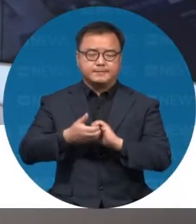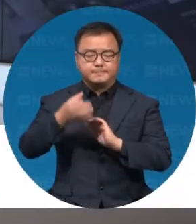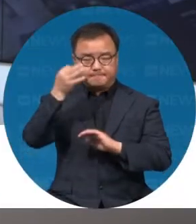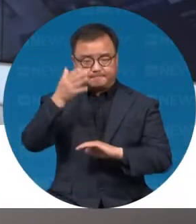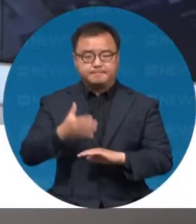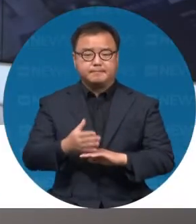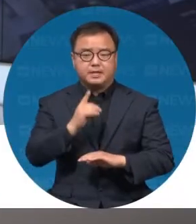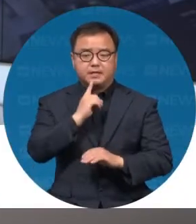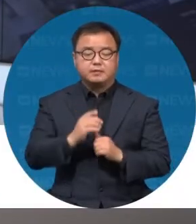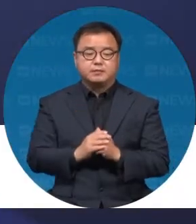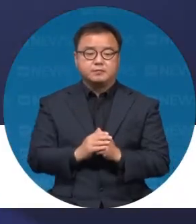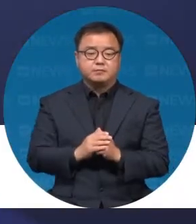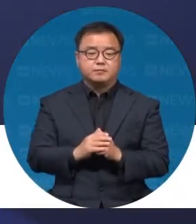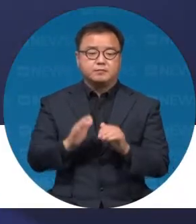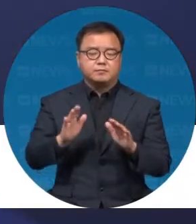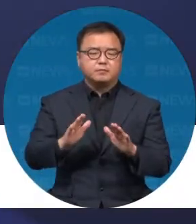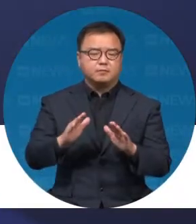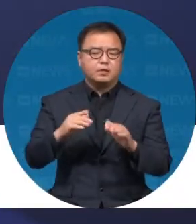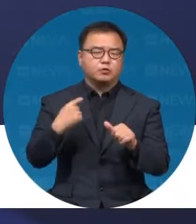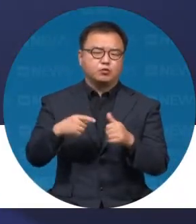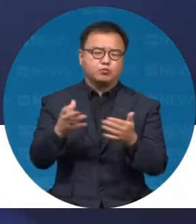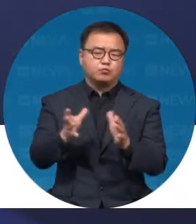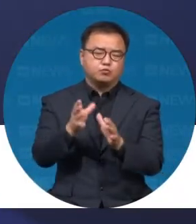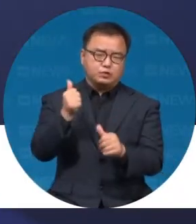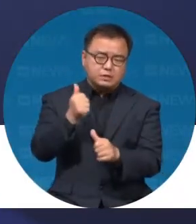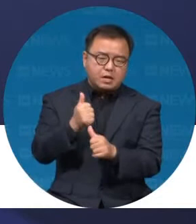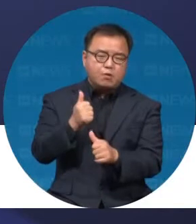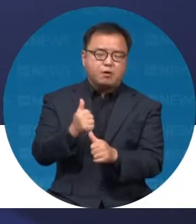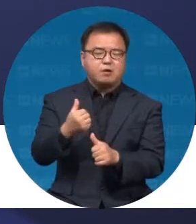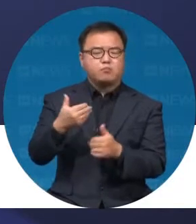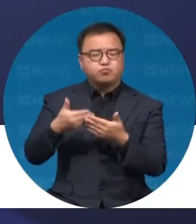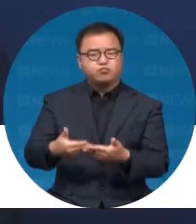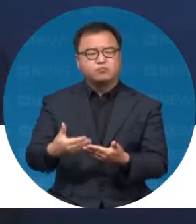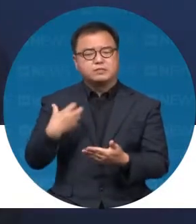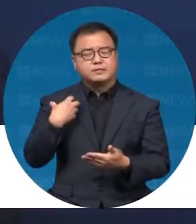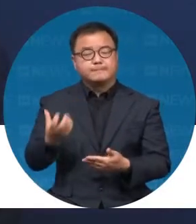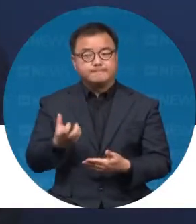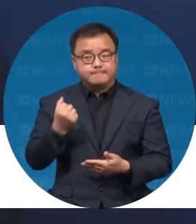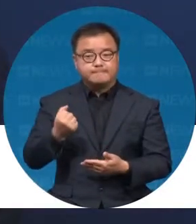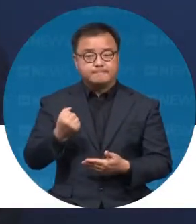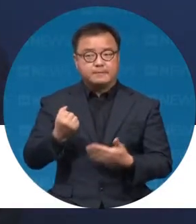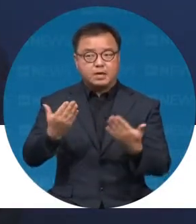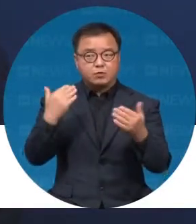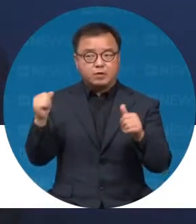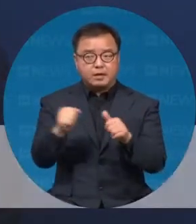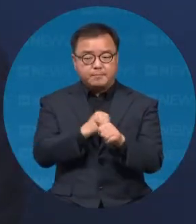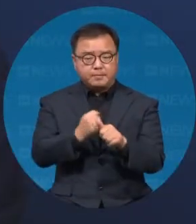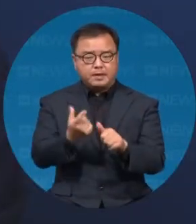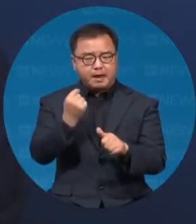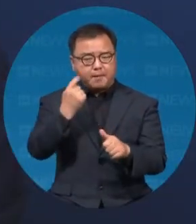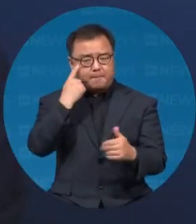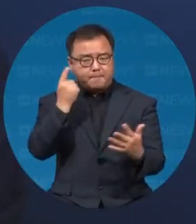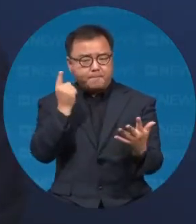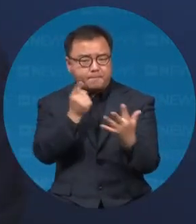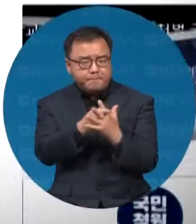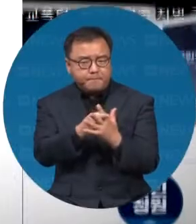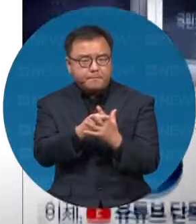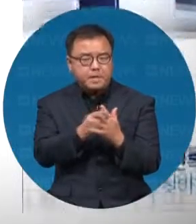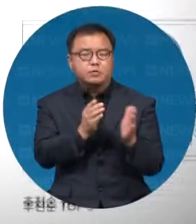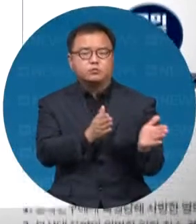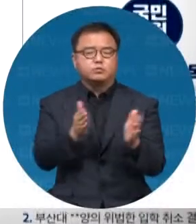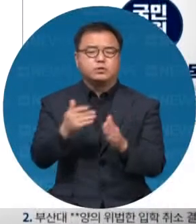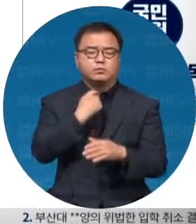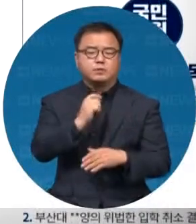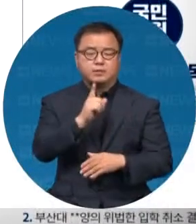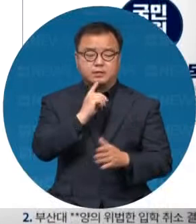청와대 국민 청은 답변을 통해 무거운 책임감을 느낀다 며 착복 조기 감지 책을 만들겠다고 밝혔습니다 앞서 청와대